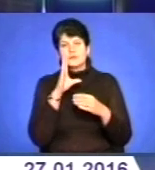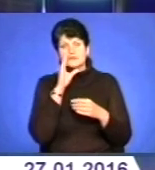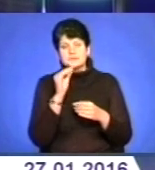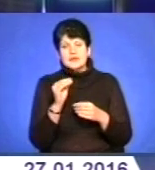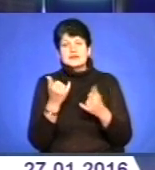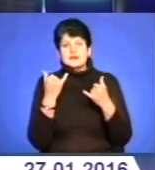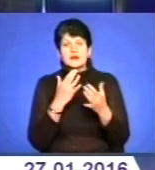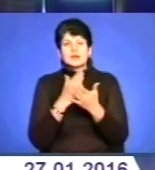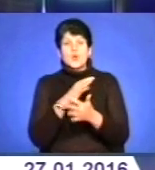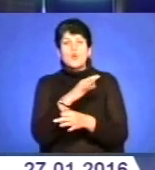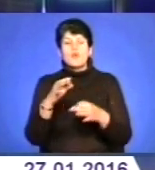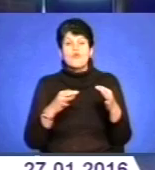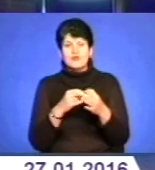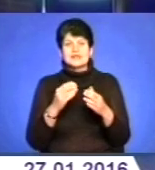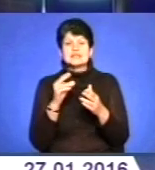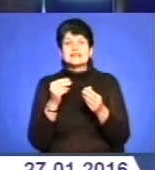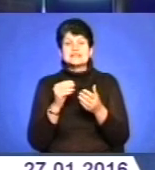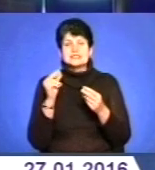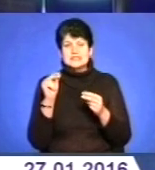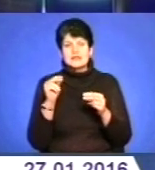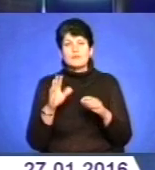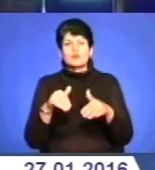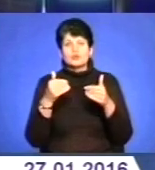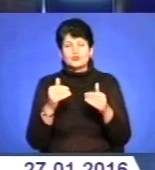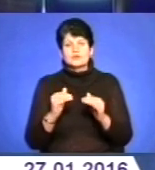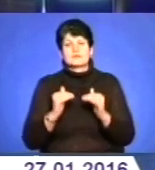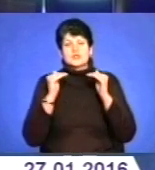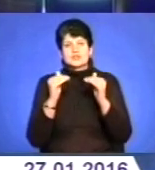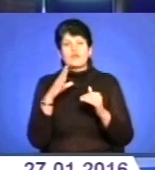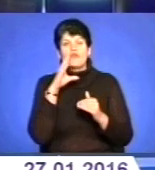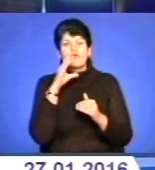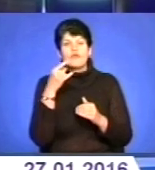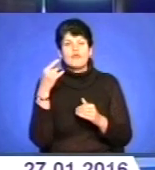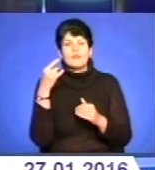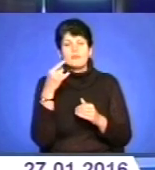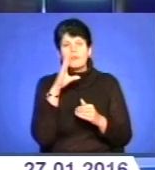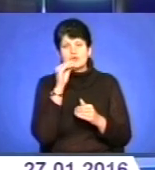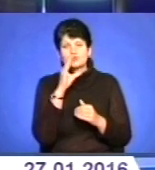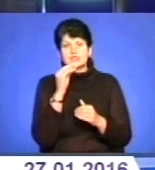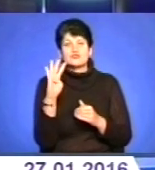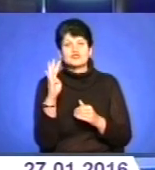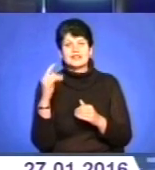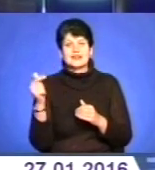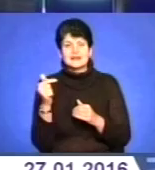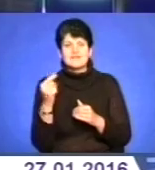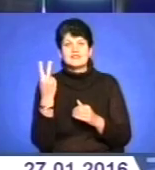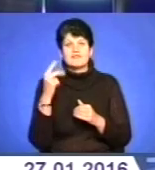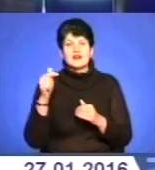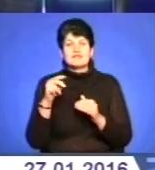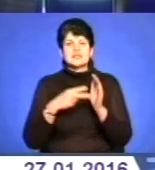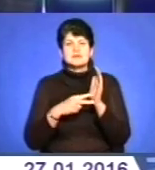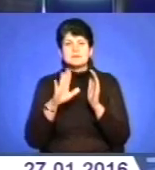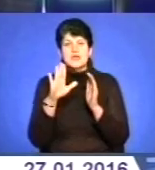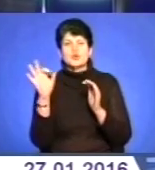Наразі тривають обговорення. Тарифи пропонують підвищити до 4 гривень у маршрутних таксі та до 2 гривень 75 копійок у